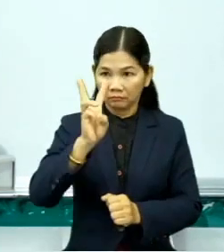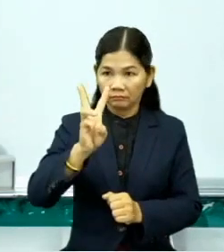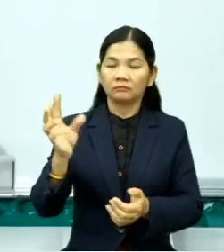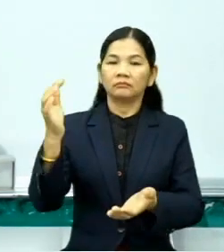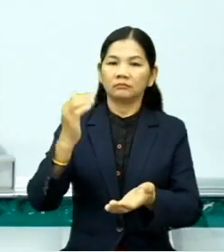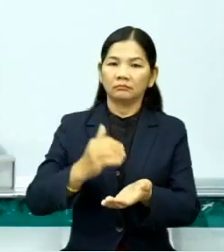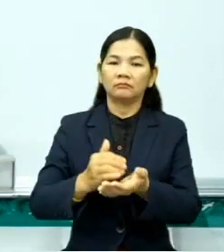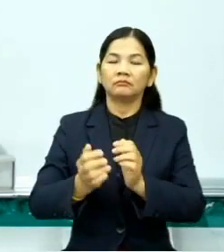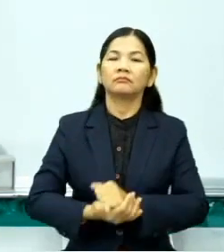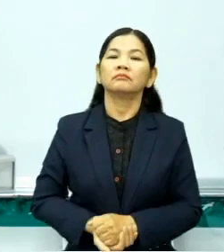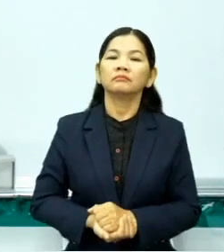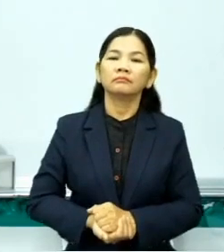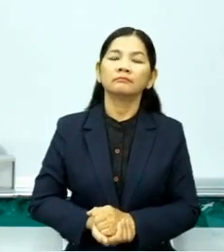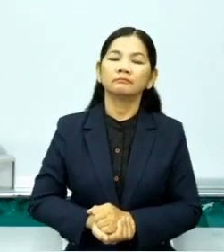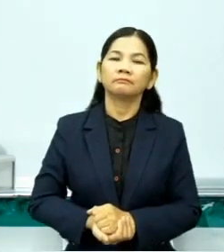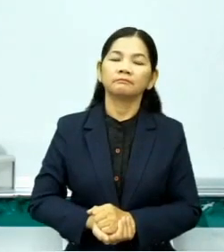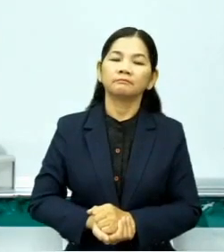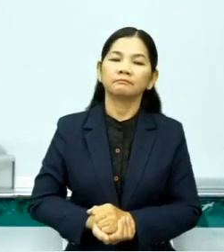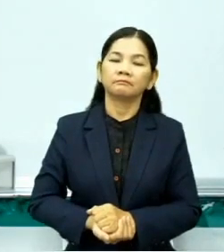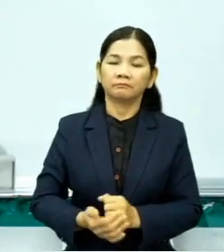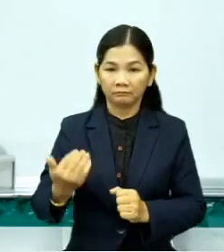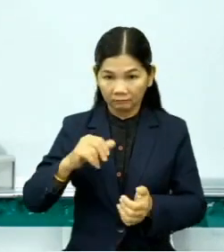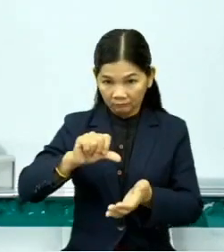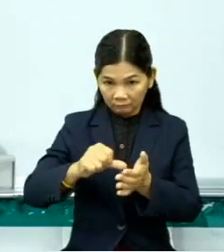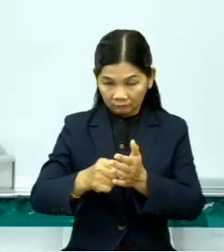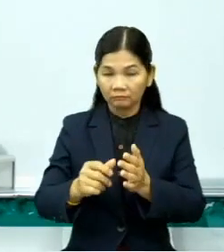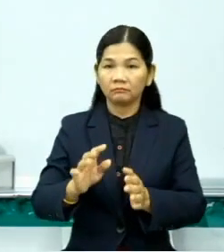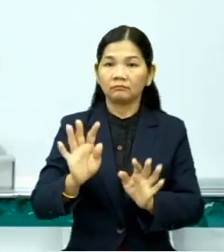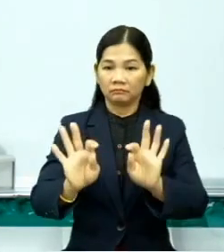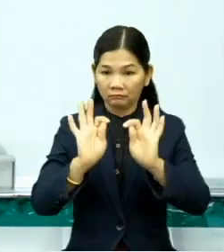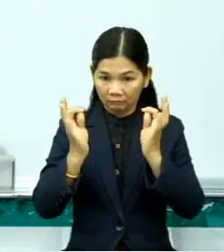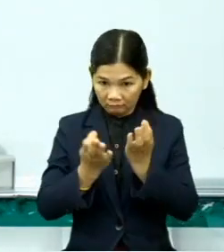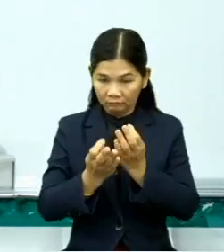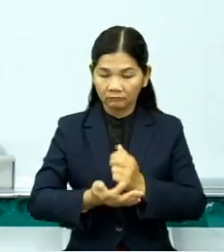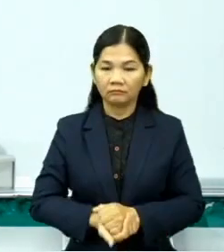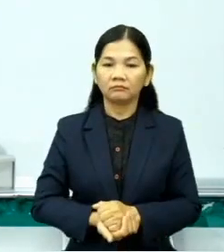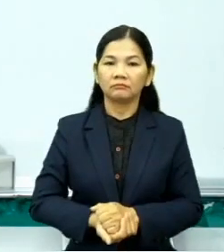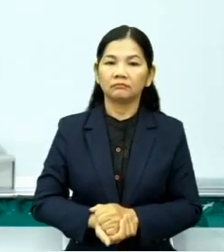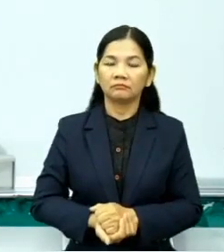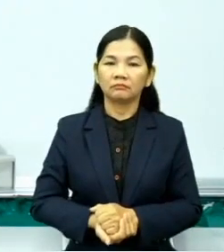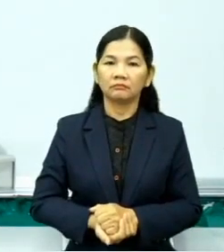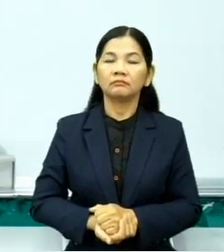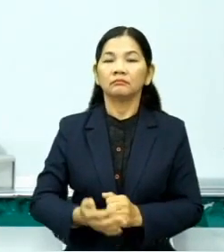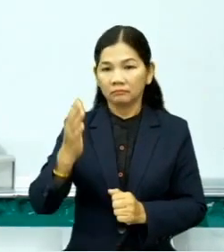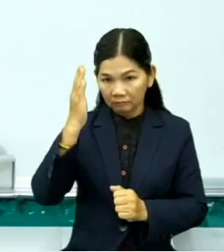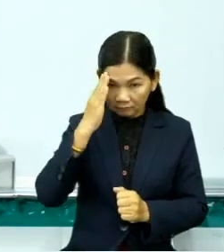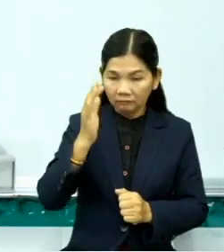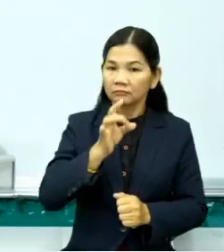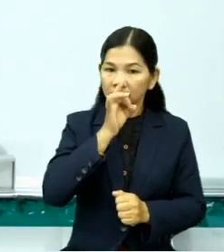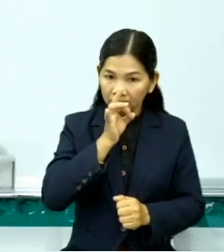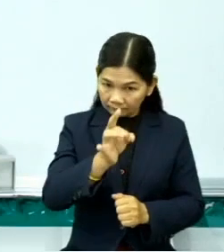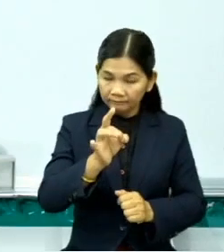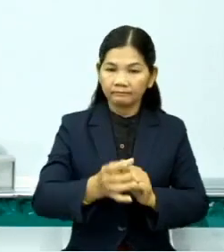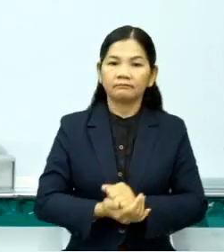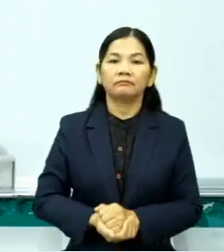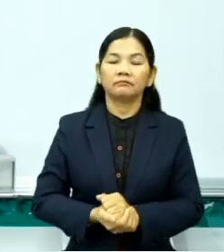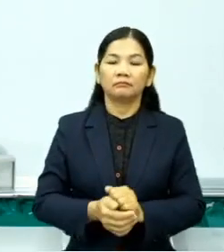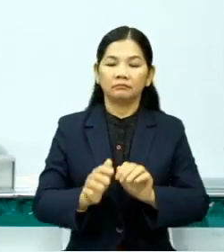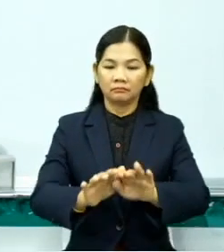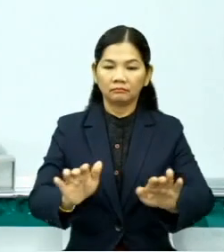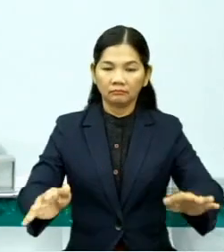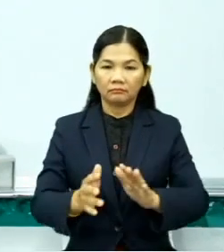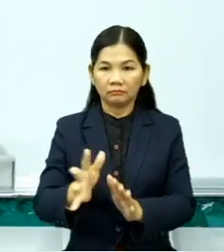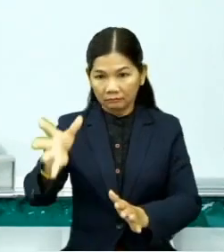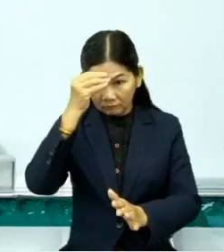យចាអញ្ចឹងកូនអាចចារកន័យរបស់ពាក្យវងបានទេចាអ្នកគ្រូជឿជាក់ថាប្រកបជាបានព្រោះកូនបានចាសិ